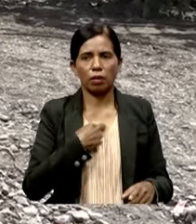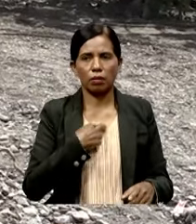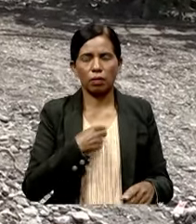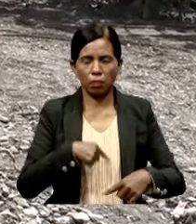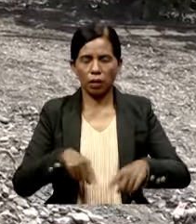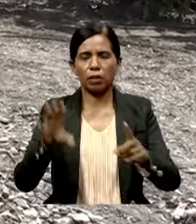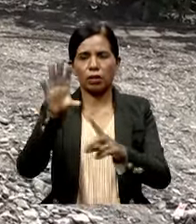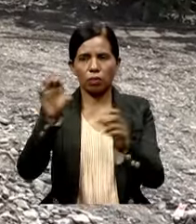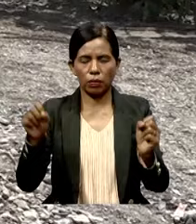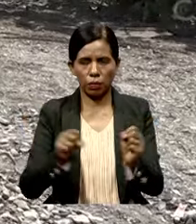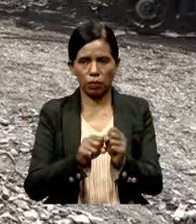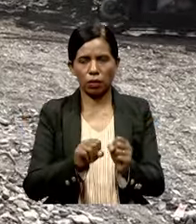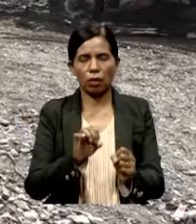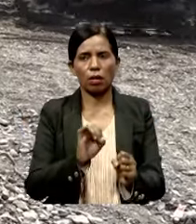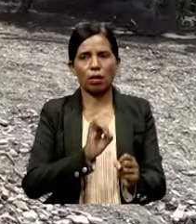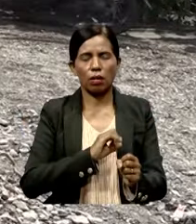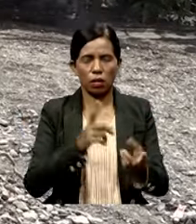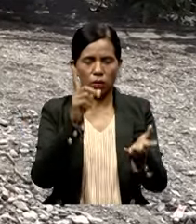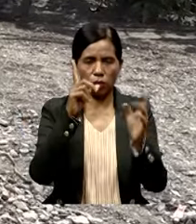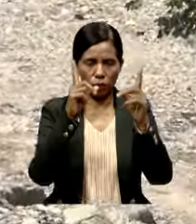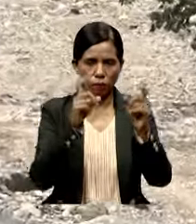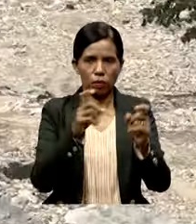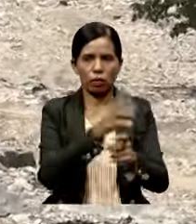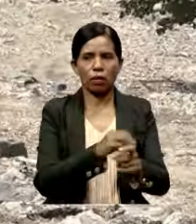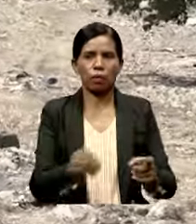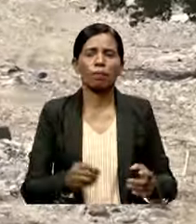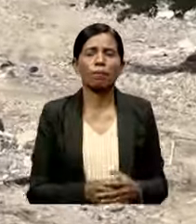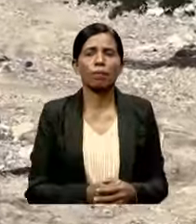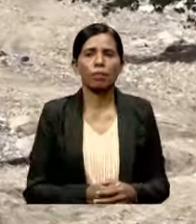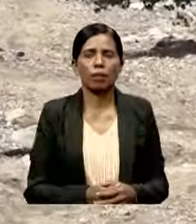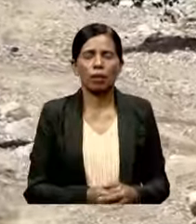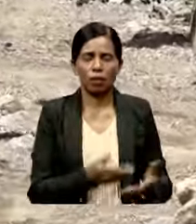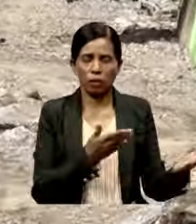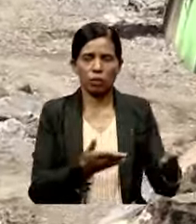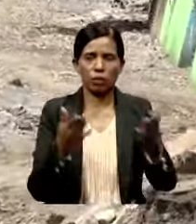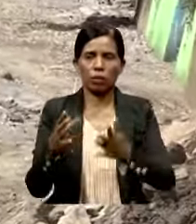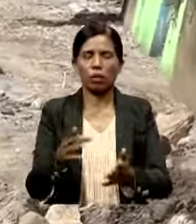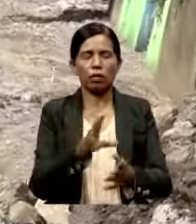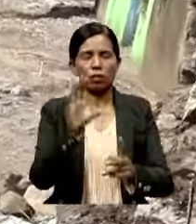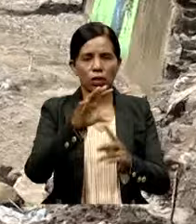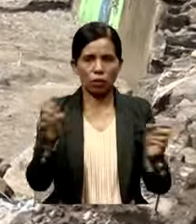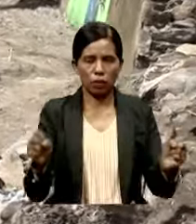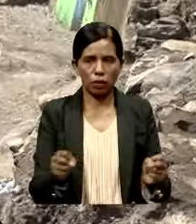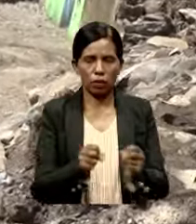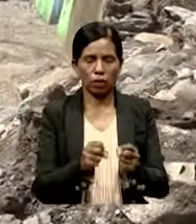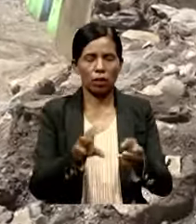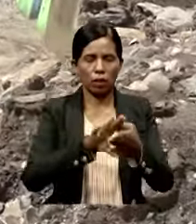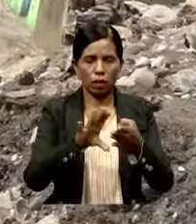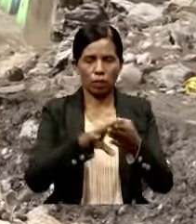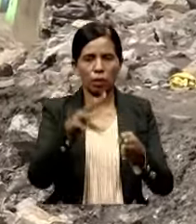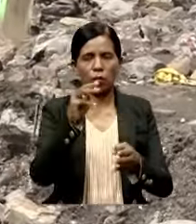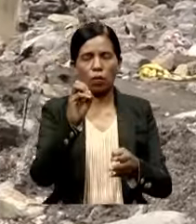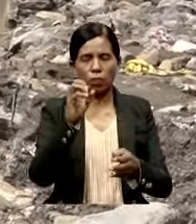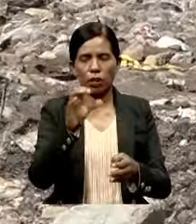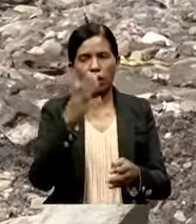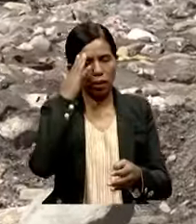suku hau hasai te foto ora itu ane hasai te ona ohin lura naba agora haru ka sepsu kalo surat pana obra suk latene hin